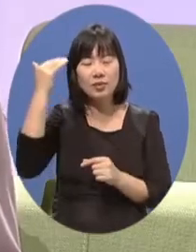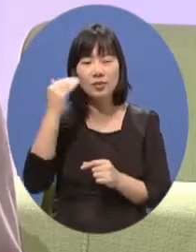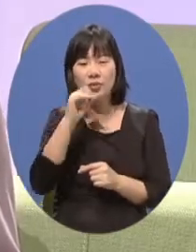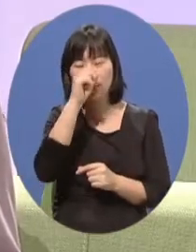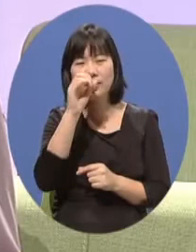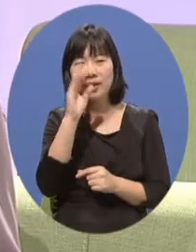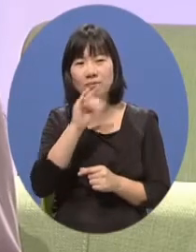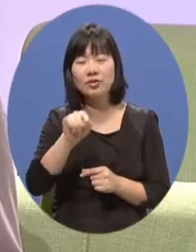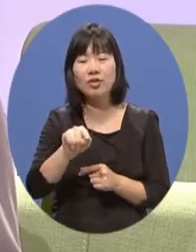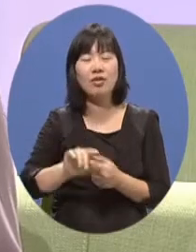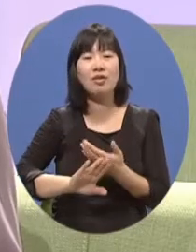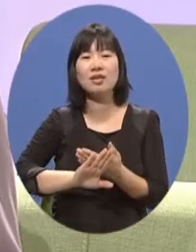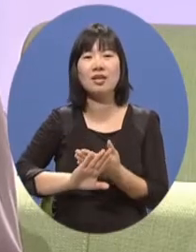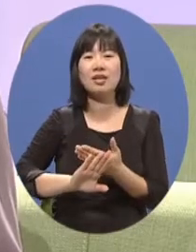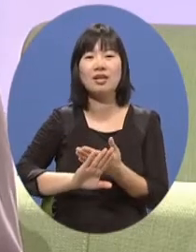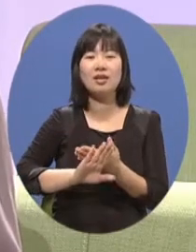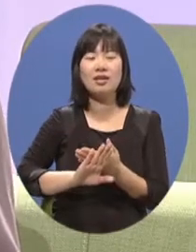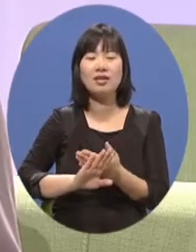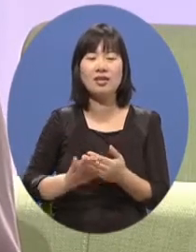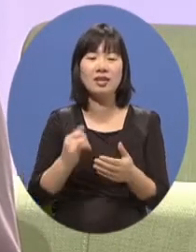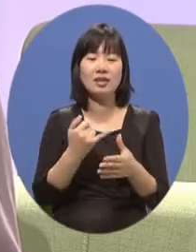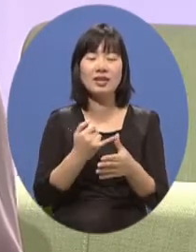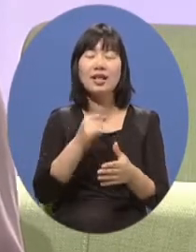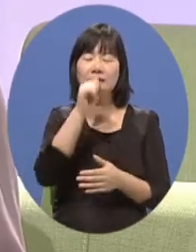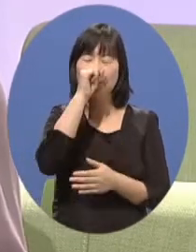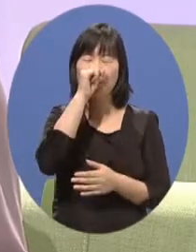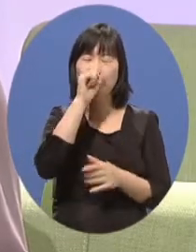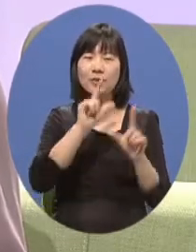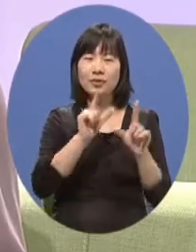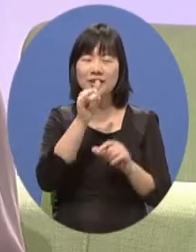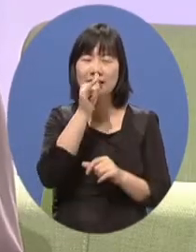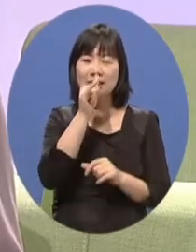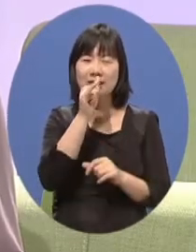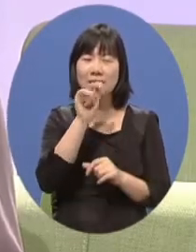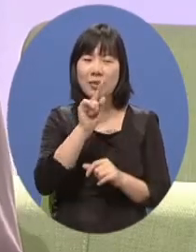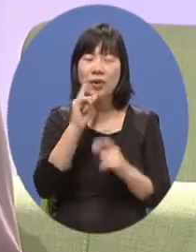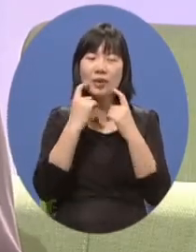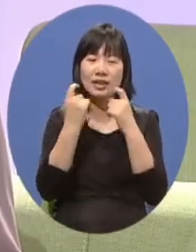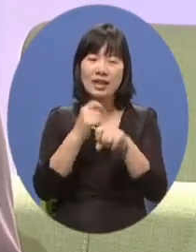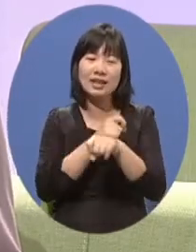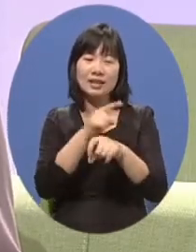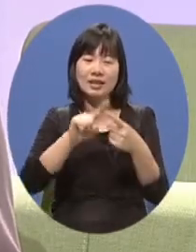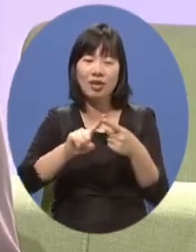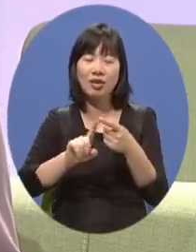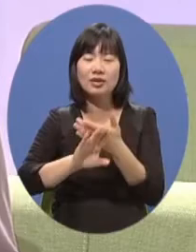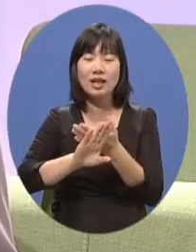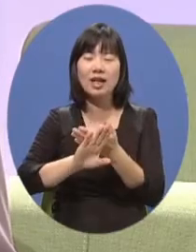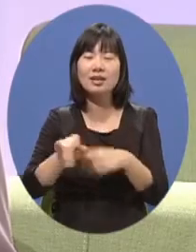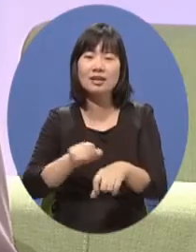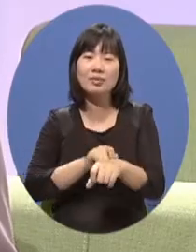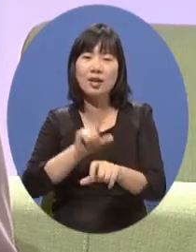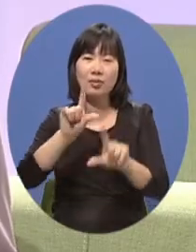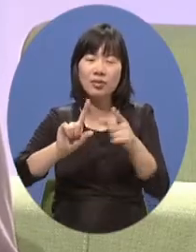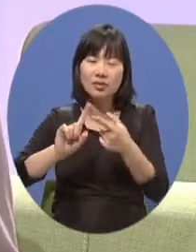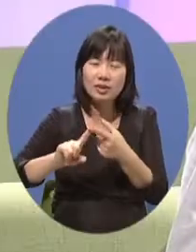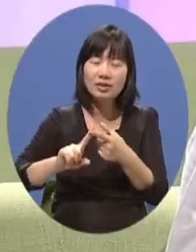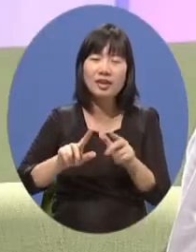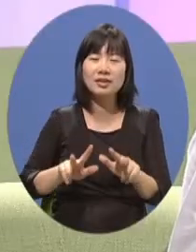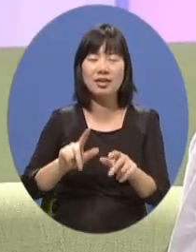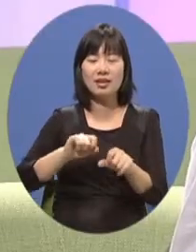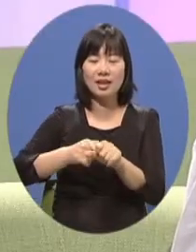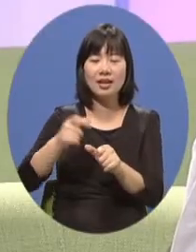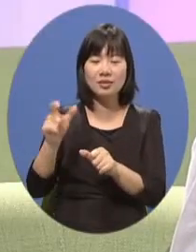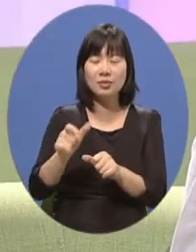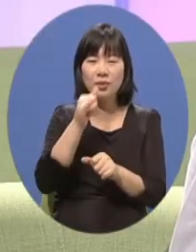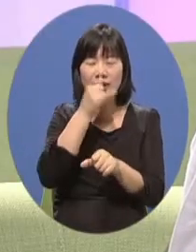좋고 나쁘고가 아니라 이제 하은이의 장점이라는 거. 하은이 개성이고 다른 점, 특별한 점이라는 거를 이제